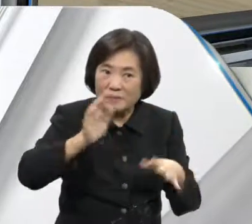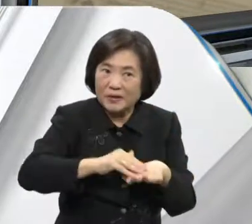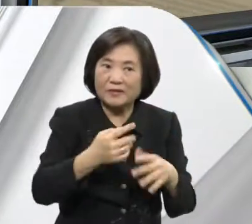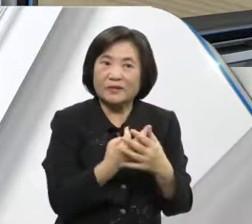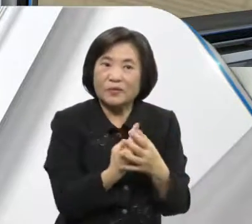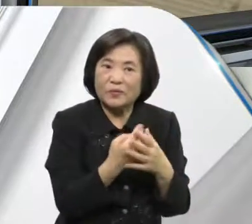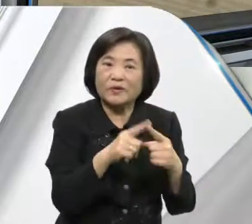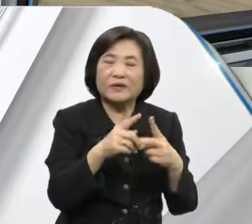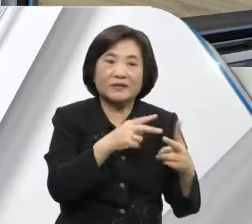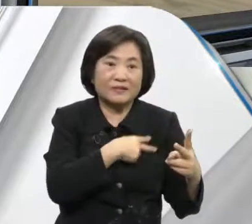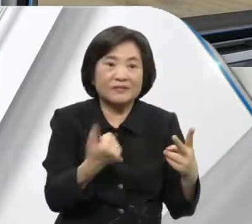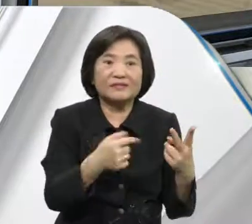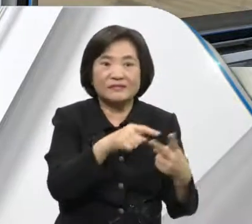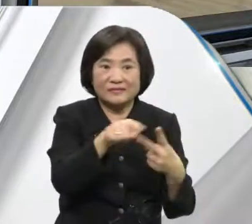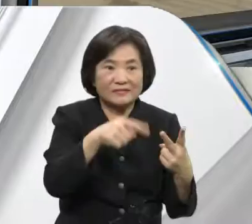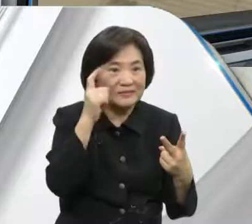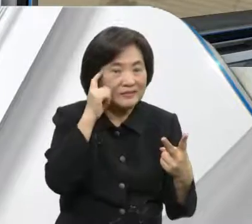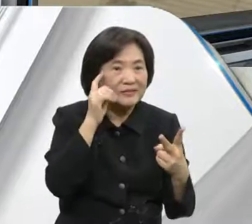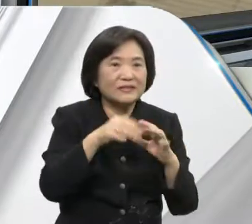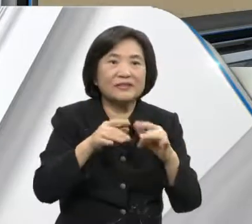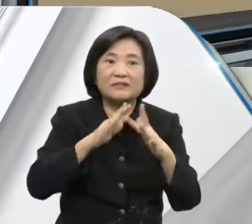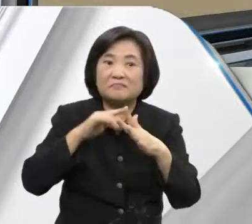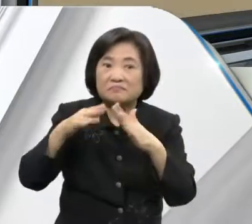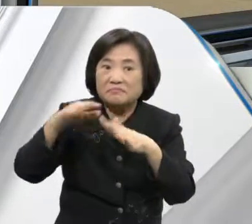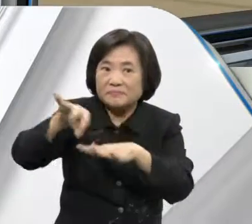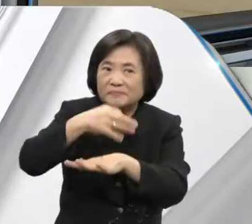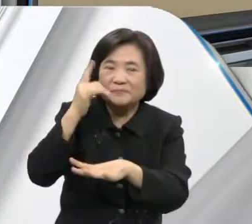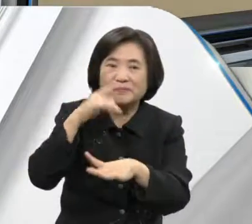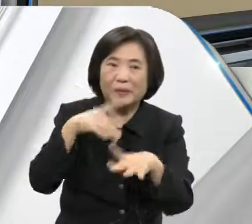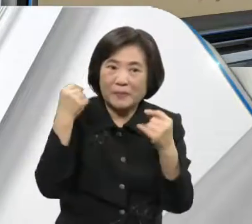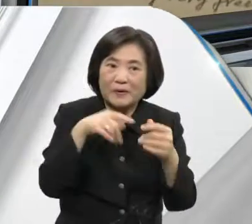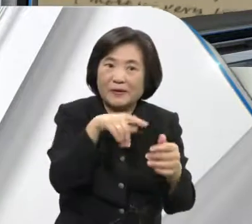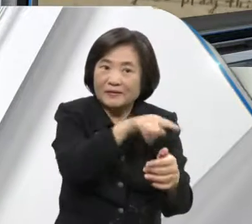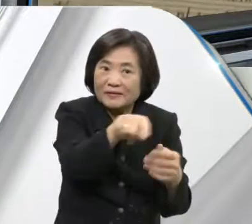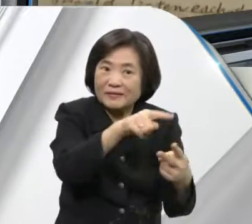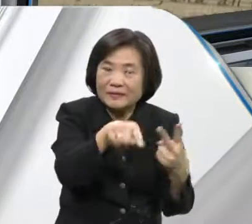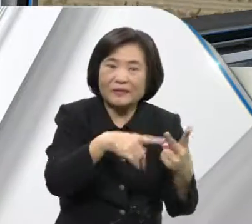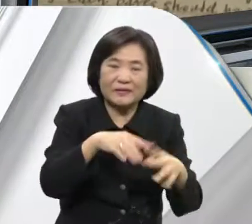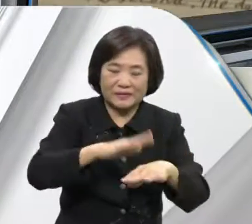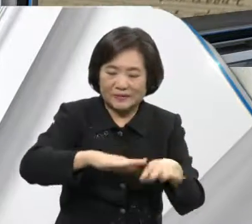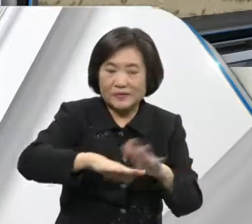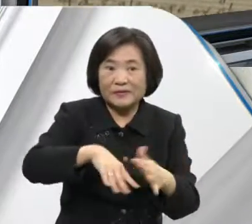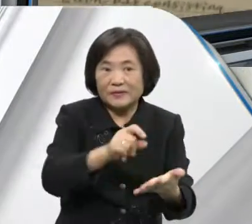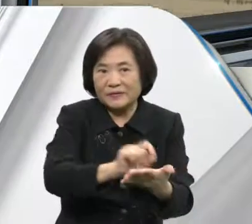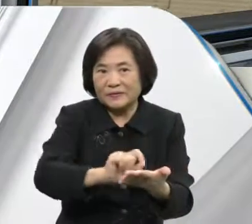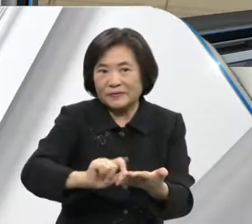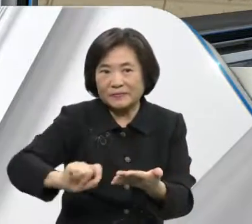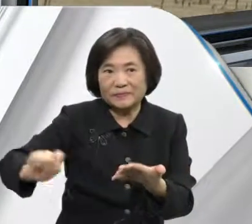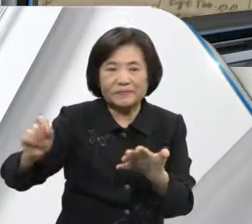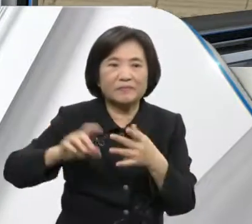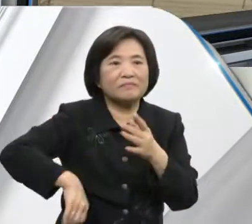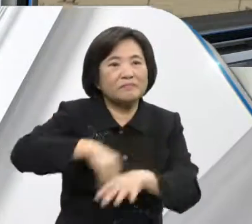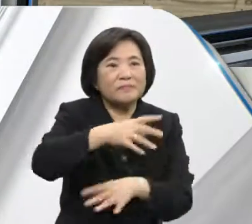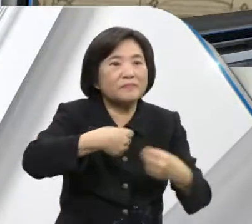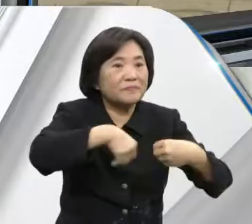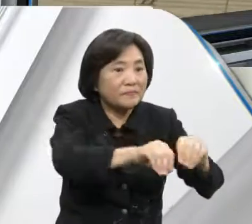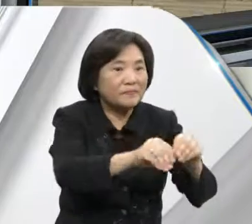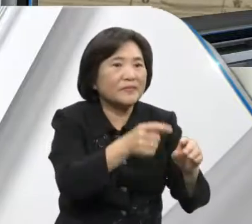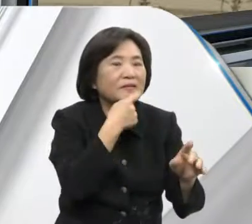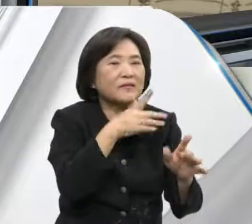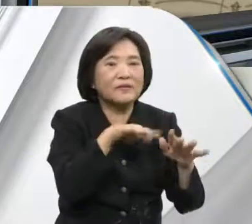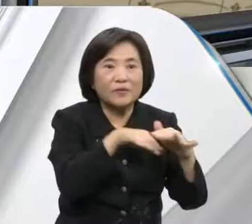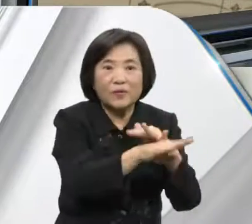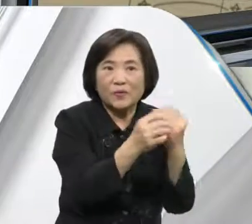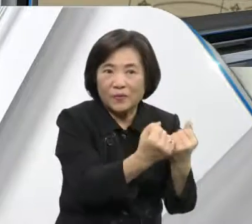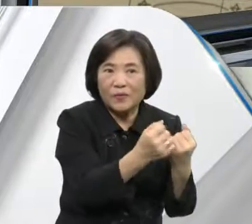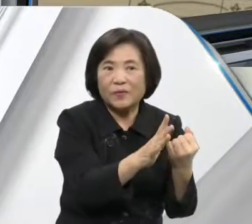龙信其中中两条本人模式家属都将受过造型鉴本台湾任何馆转作典藏来